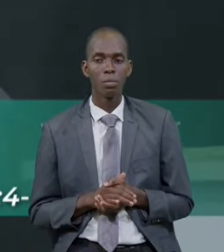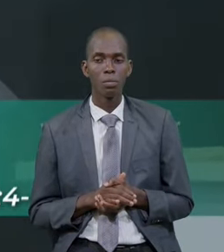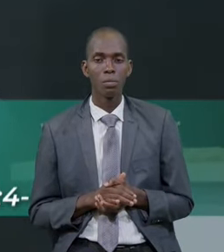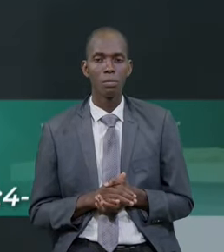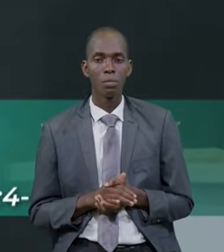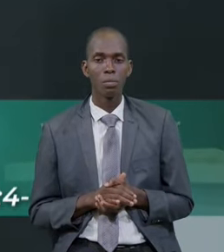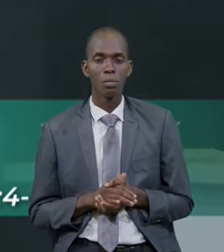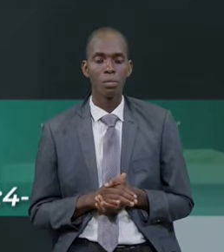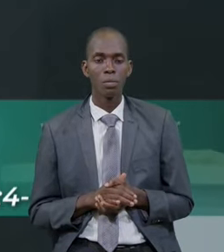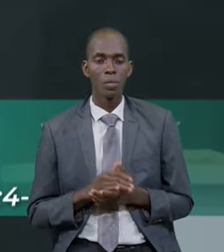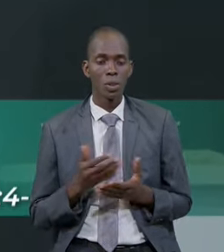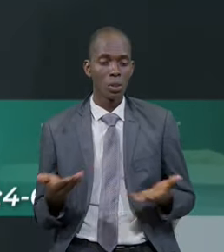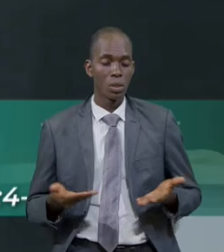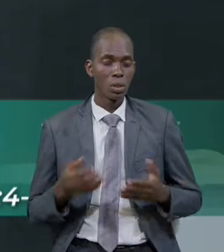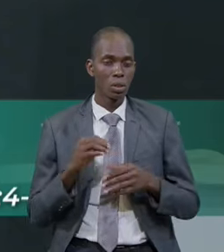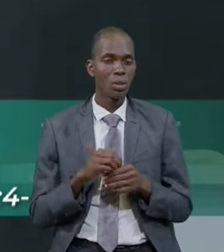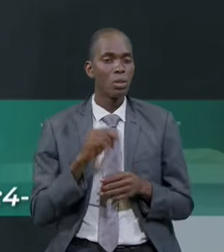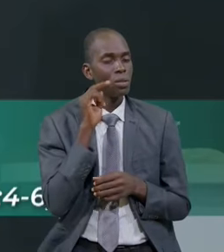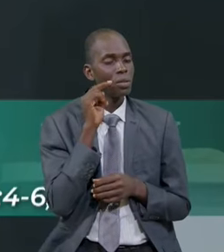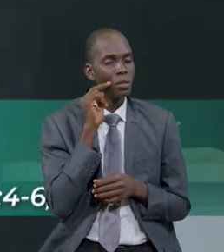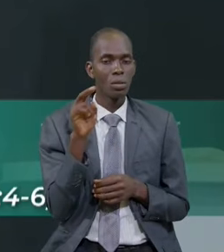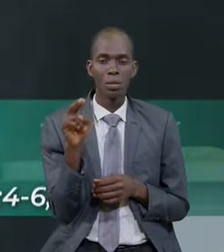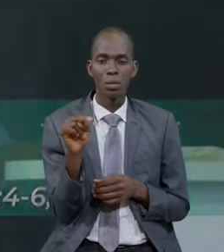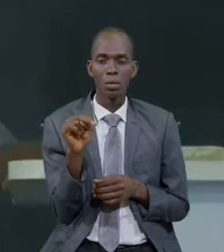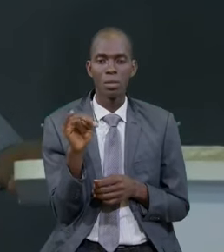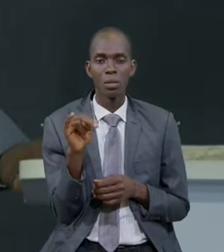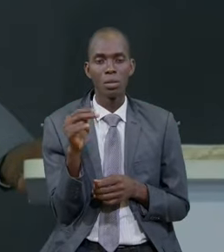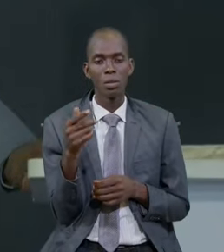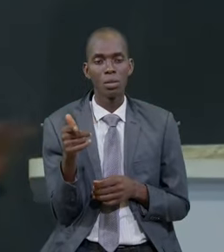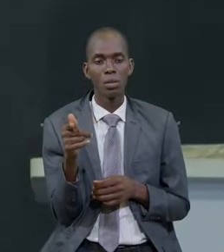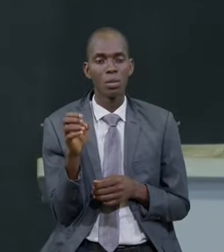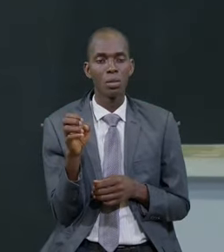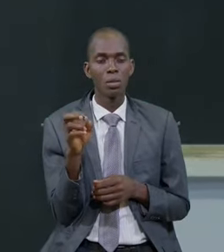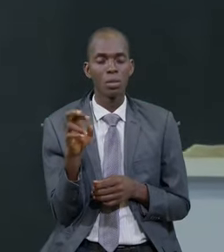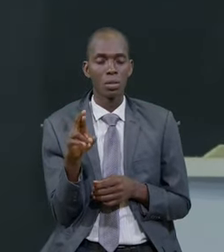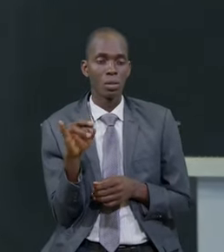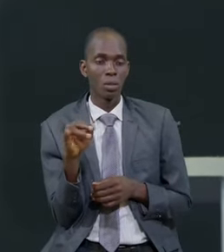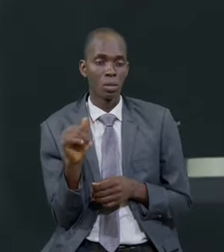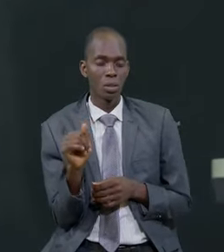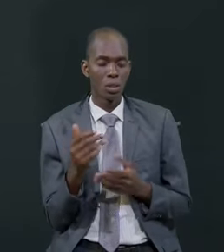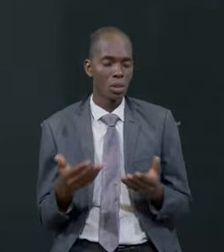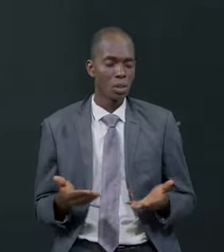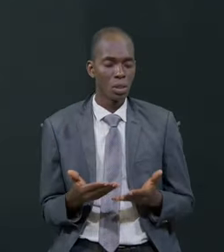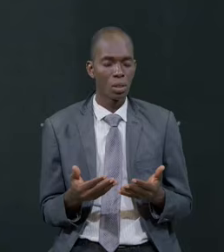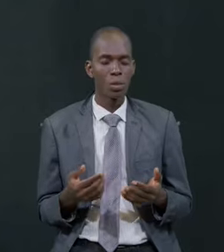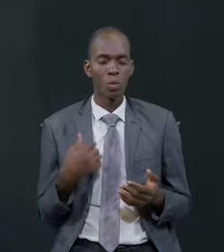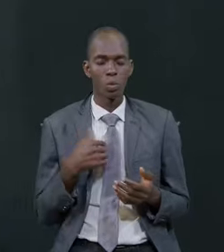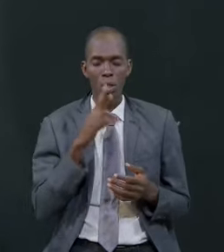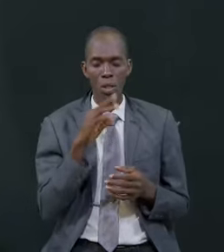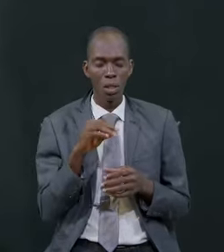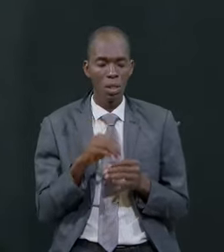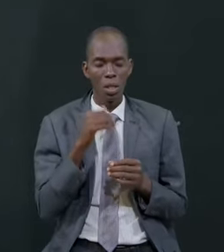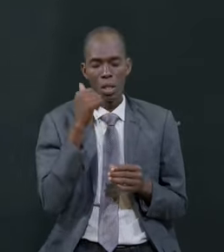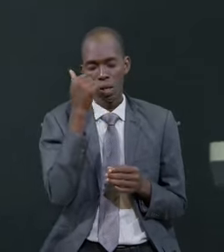Au Nigeria, nous voici en Afrique, nous voici dans le